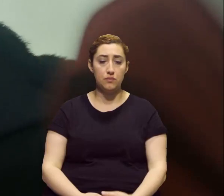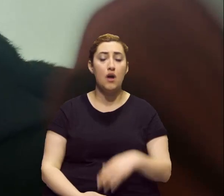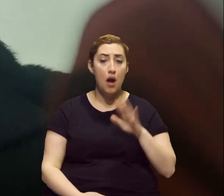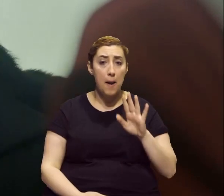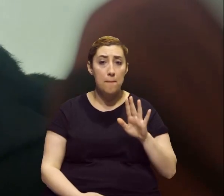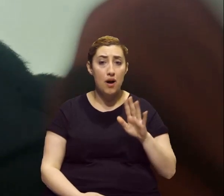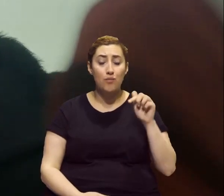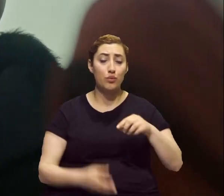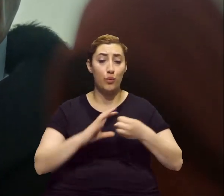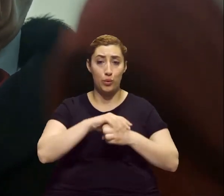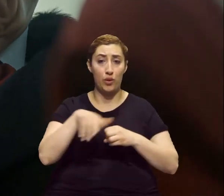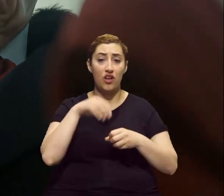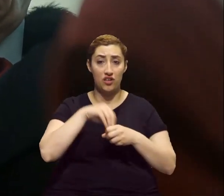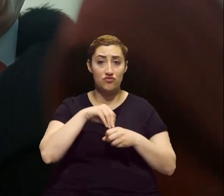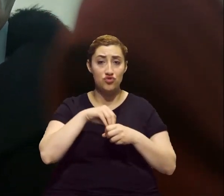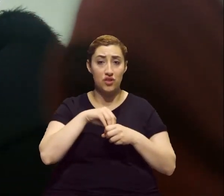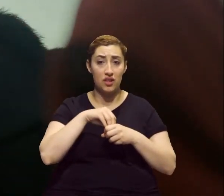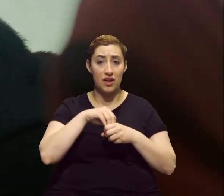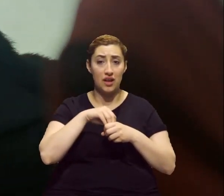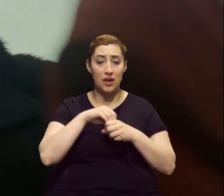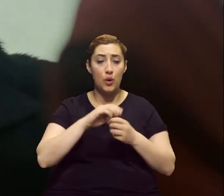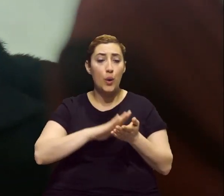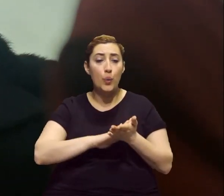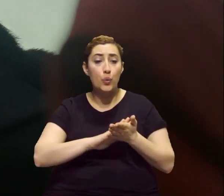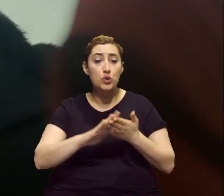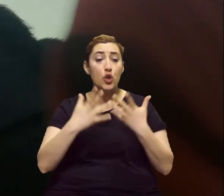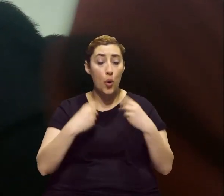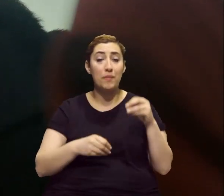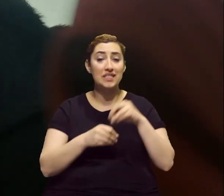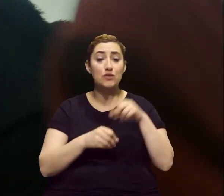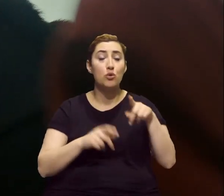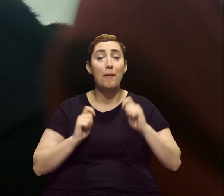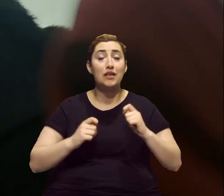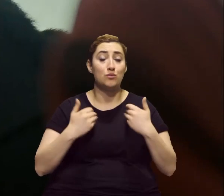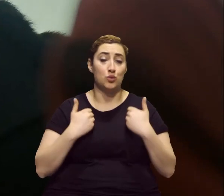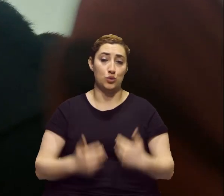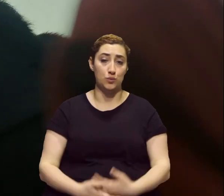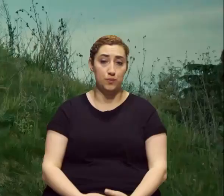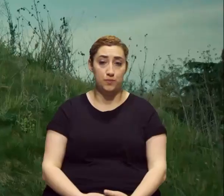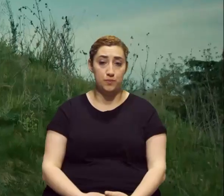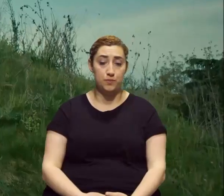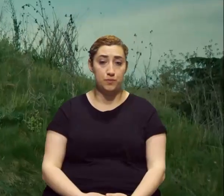Ama bu dünyada bir düzen kurabilmek için buna mecburdum.